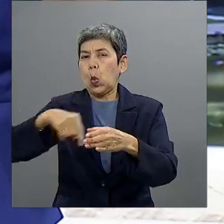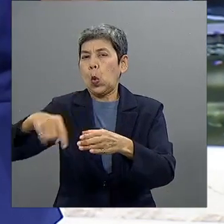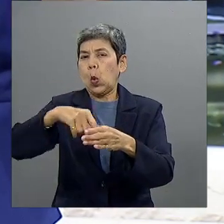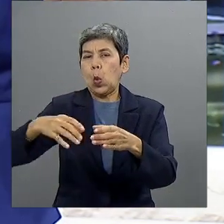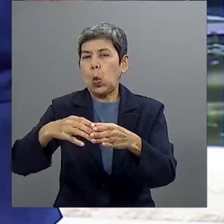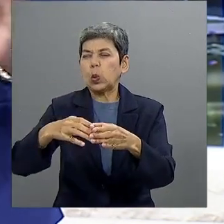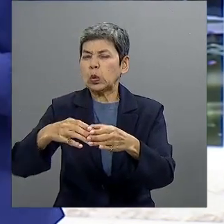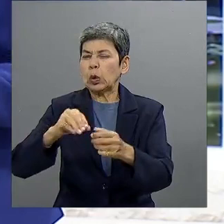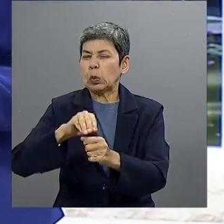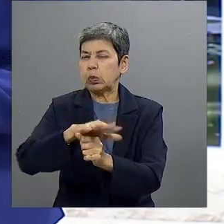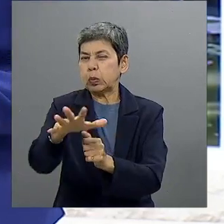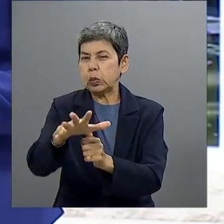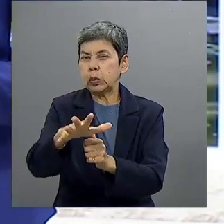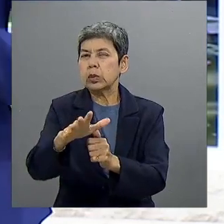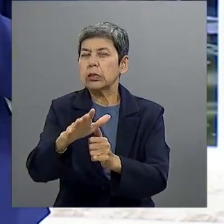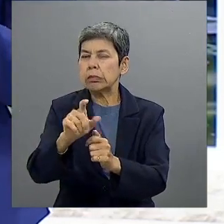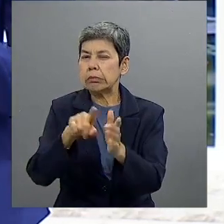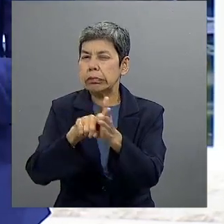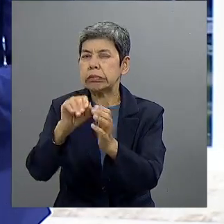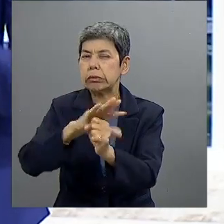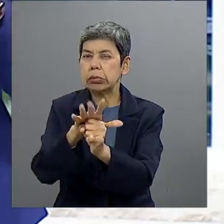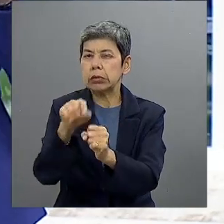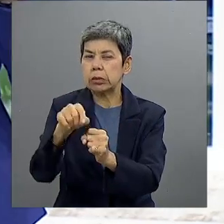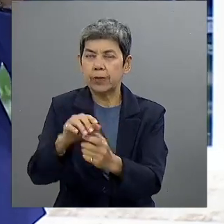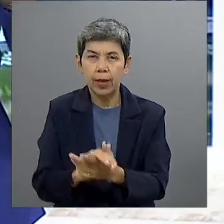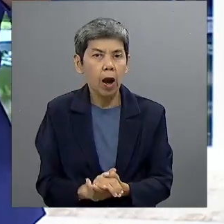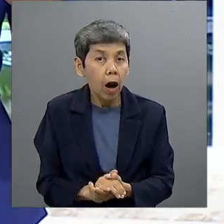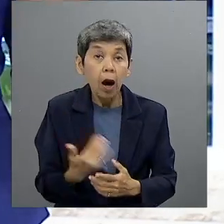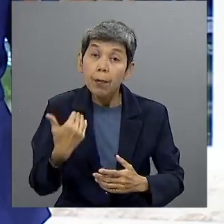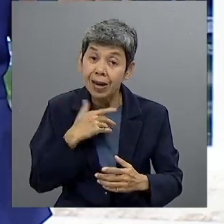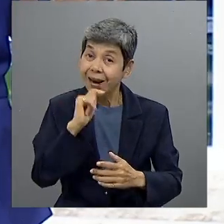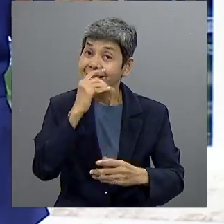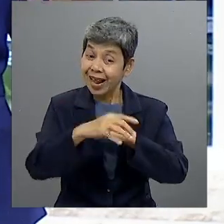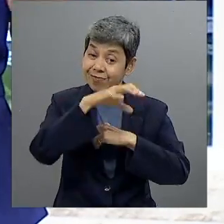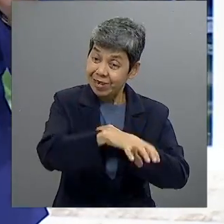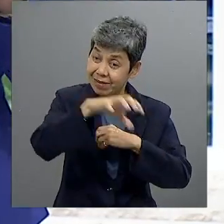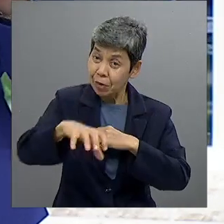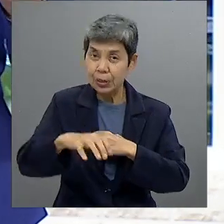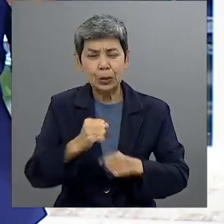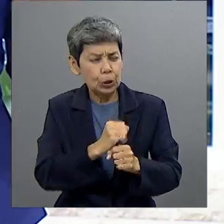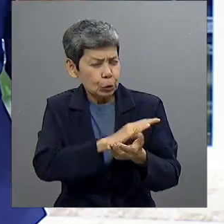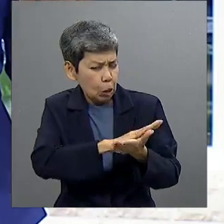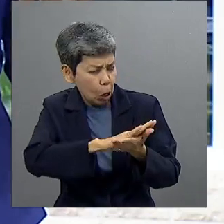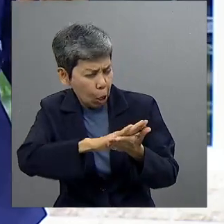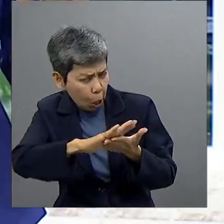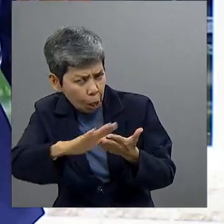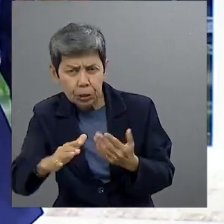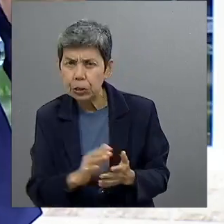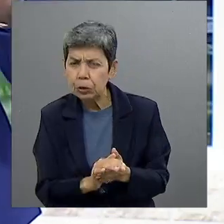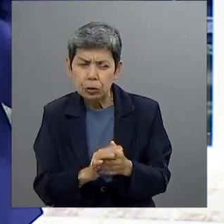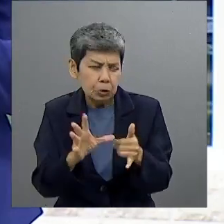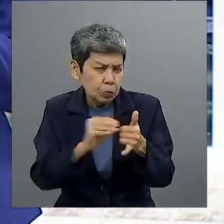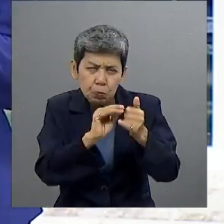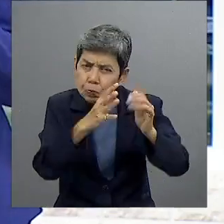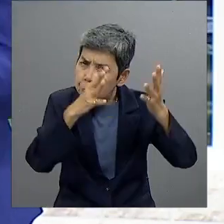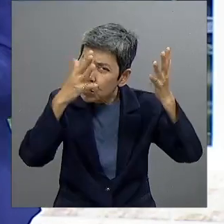พร่กระจายของเชื้อโควิด-19 นะคะแต่ไม่ว่าจะเป็นตลาดที่คลีนคือไม่เคยมีคนติดเชื้อโควิด-19 เล